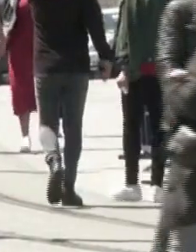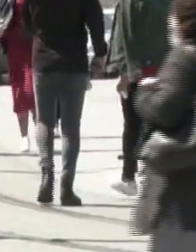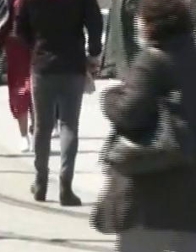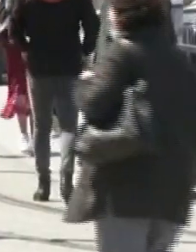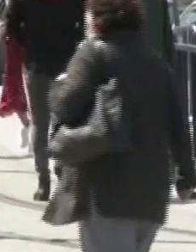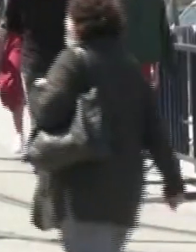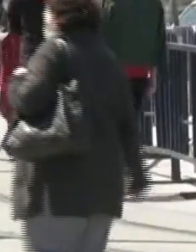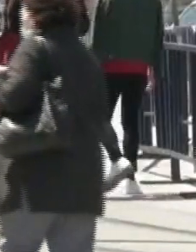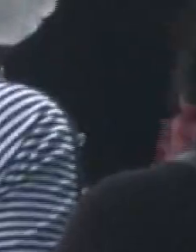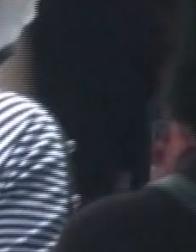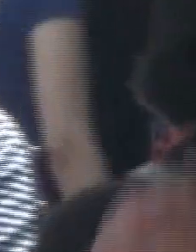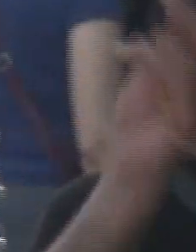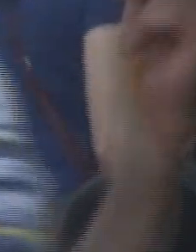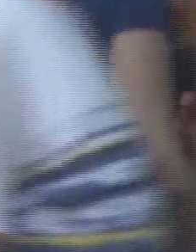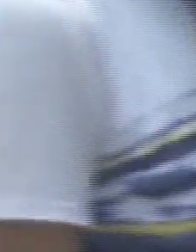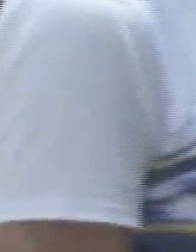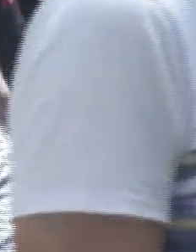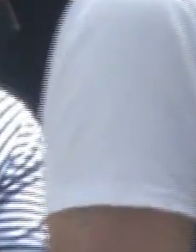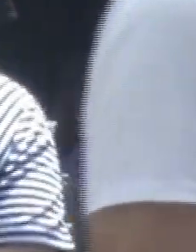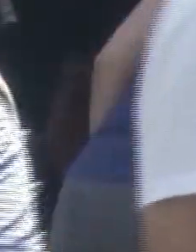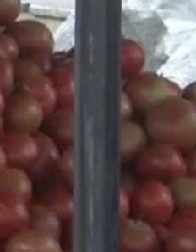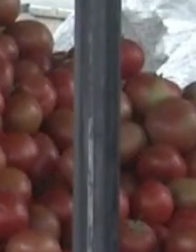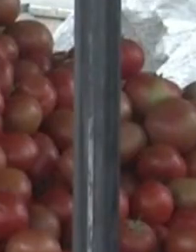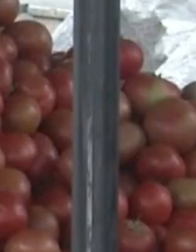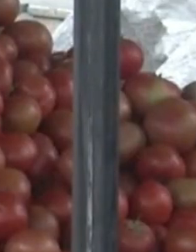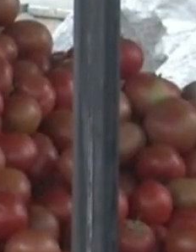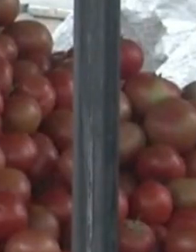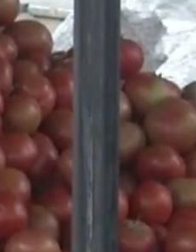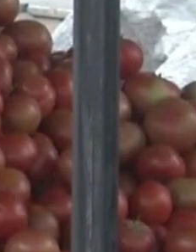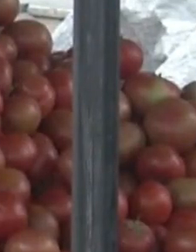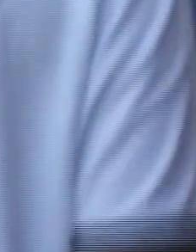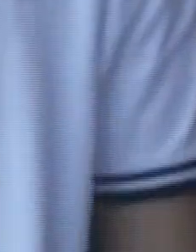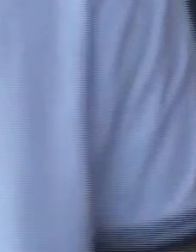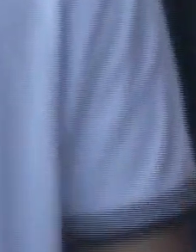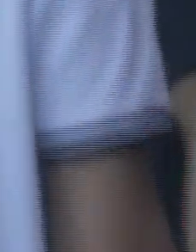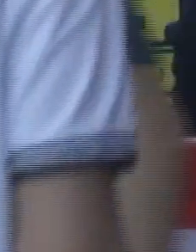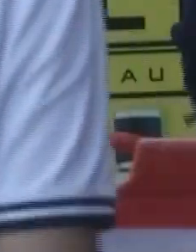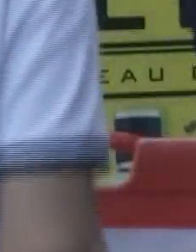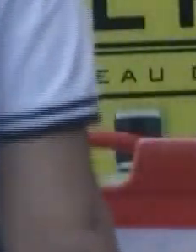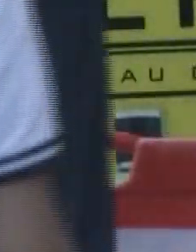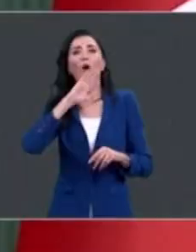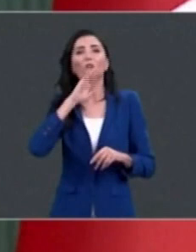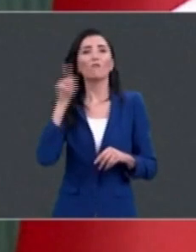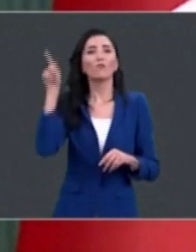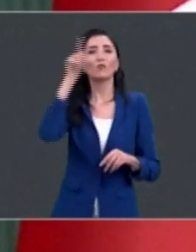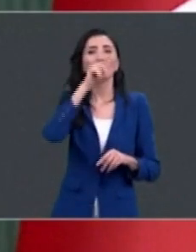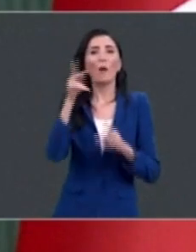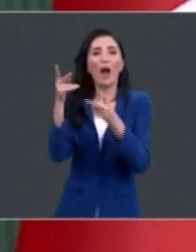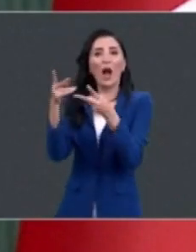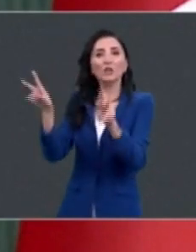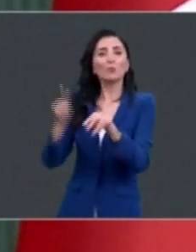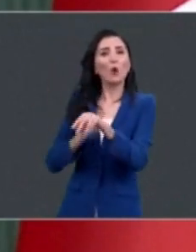zaman kaşığı Akşam müsait mi Ama koşa bu hafta 16 ama yıkamışım Köyü Avrupa'nın da